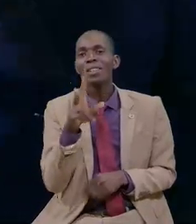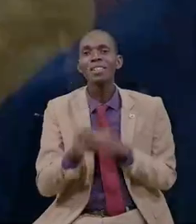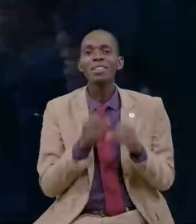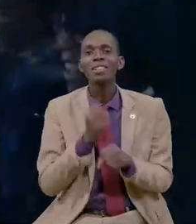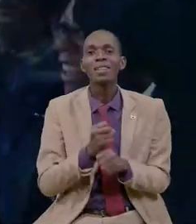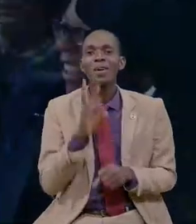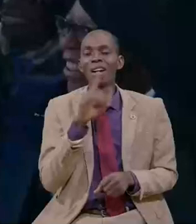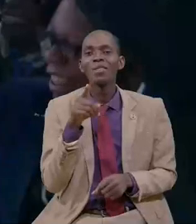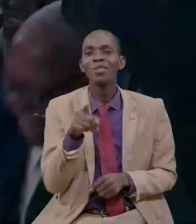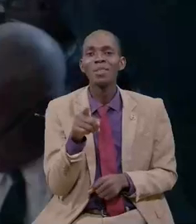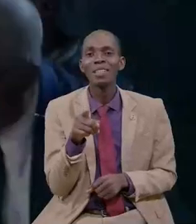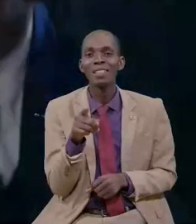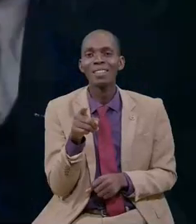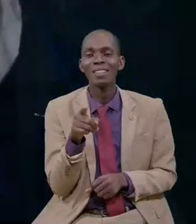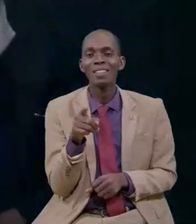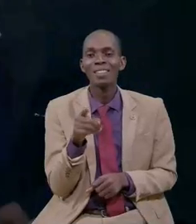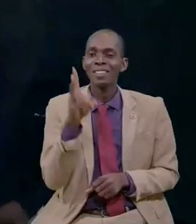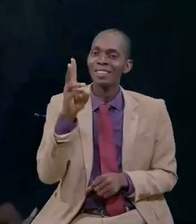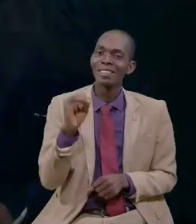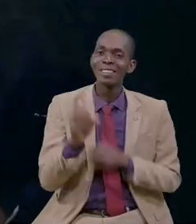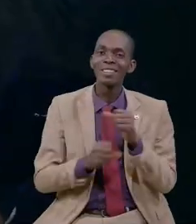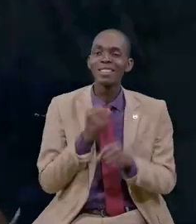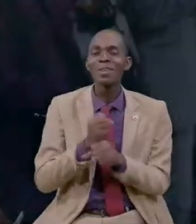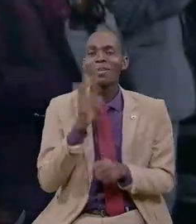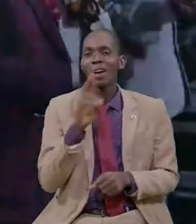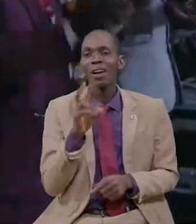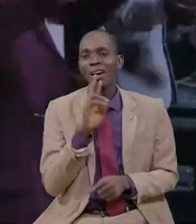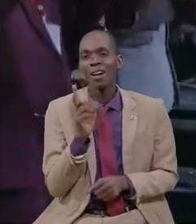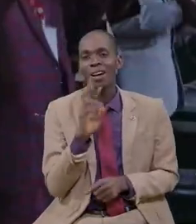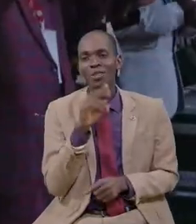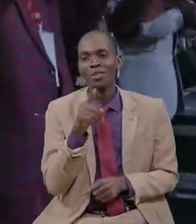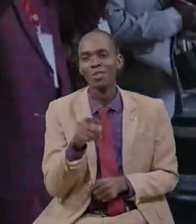83 ans, où es-tu? 60 ans, où es-tu?